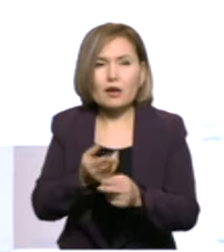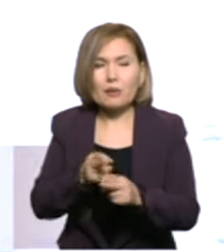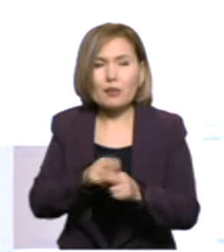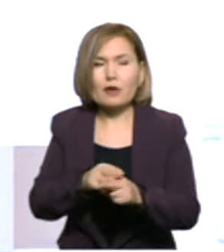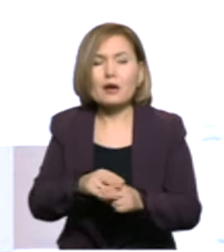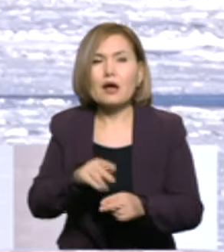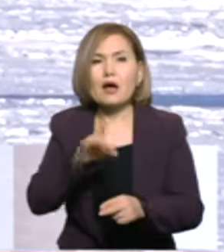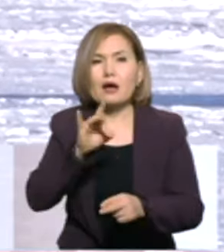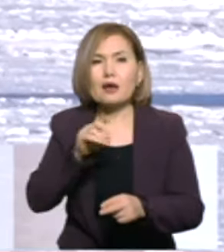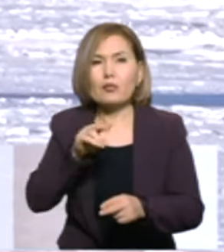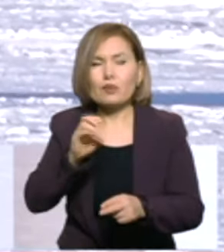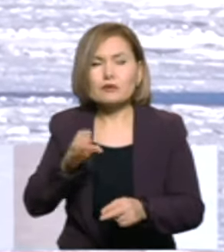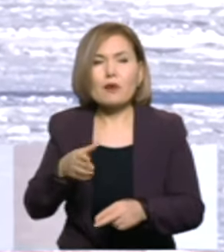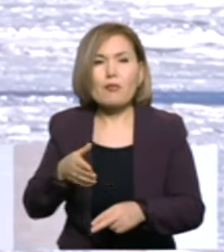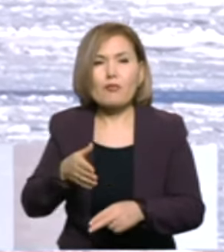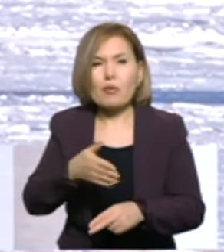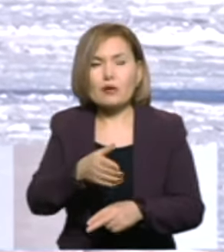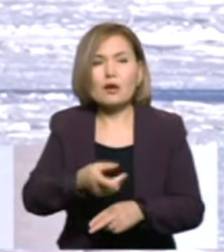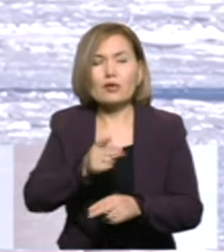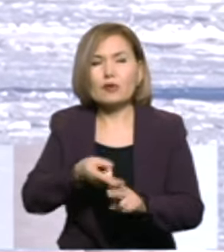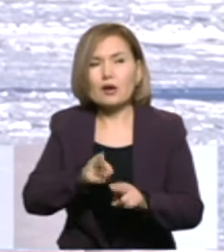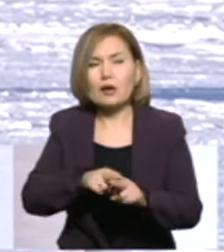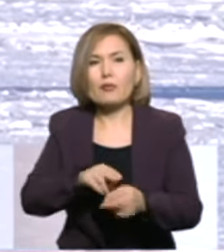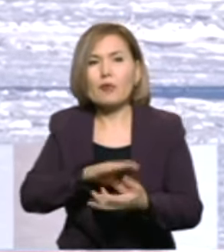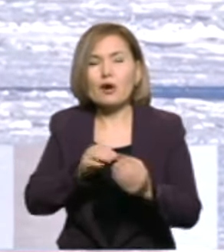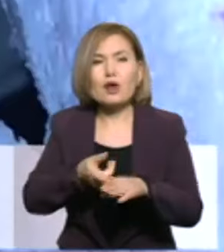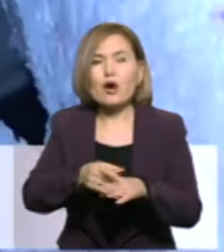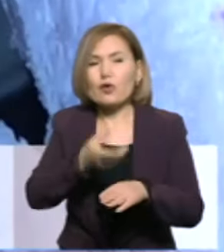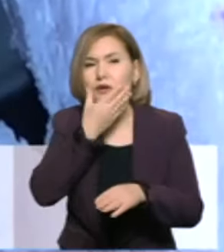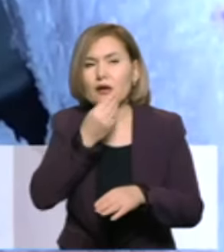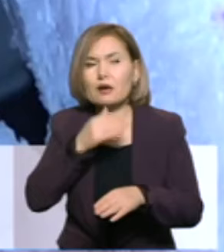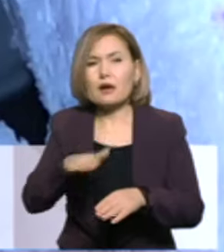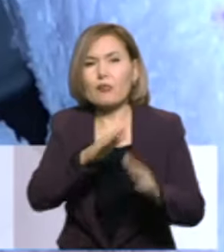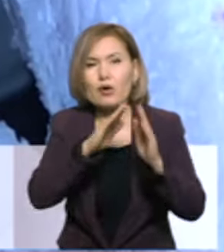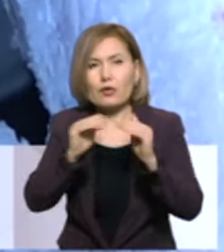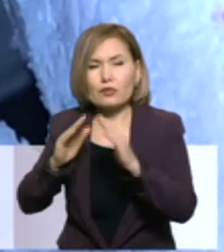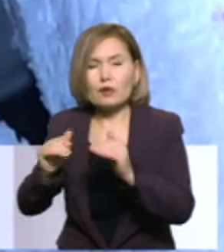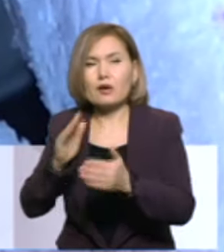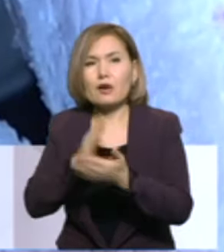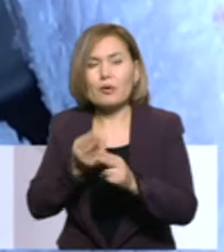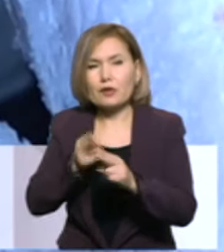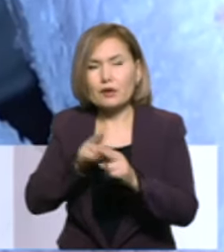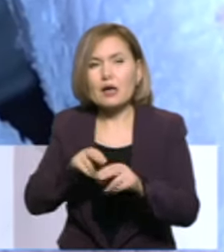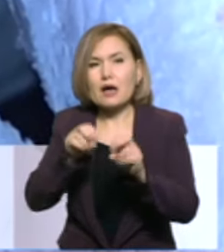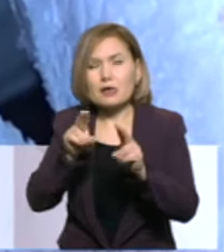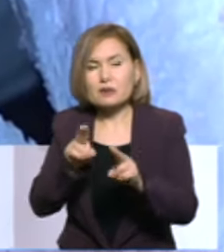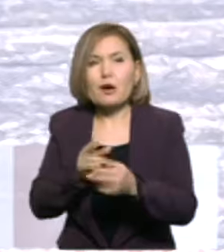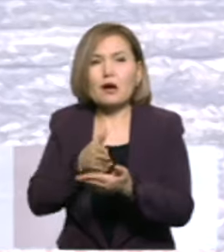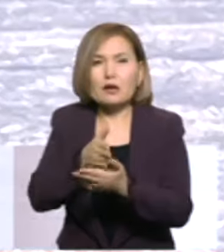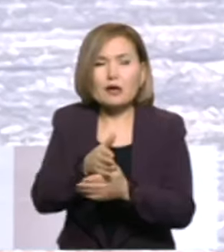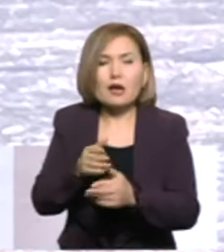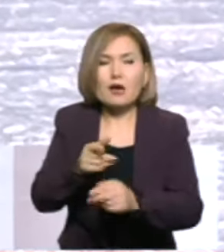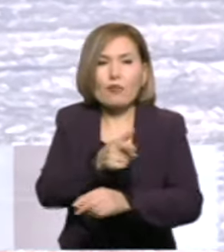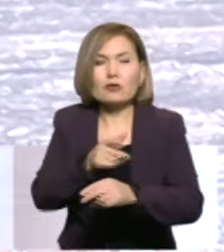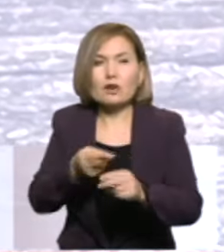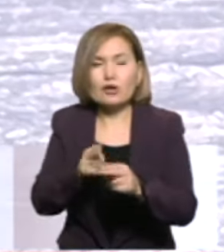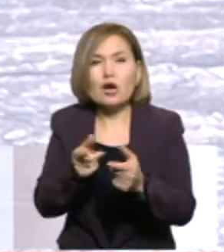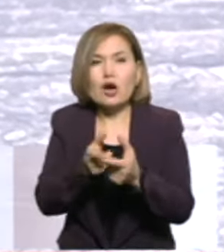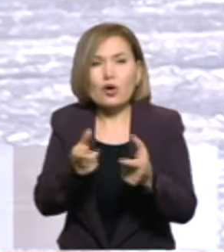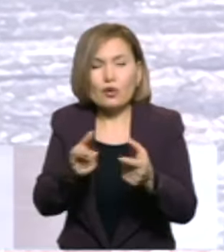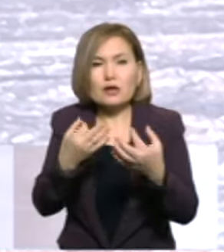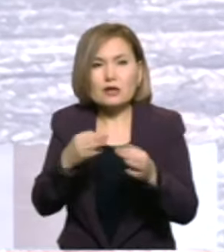рипус деген балықта олайды. Балықшылар қалашығы Шөше көлінің аумағында орналасқан. Мұнда кіру үшін арнайы жолдама алуға жет.